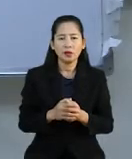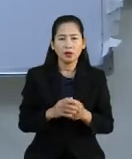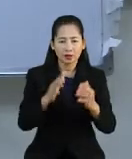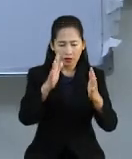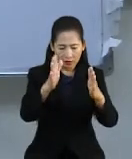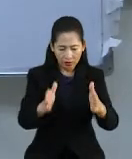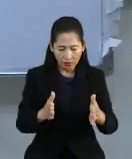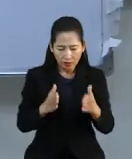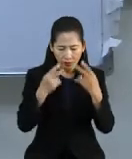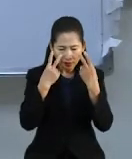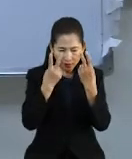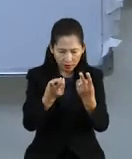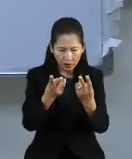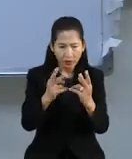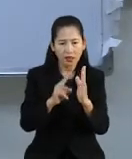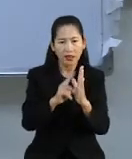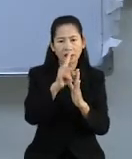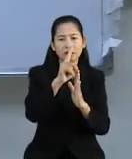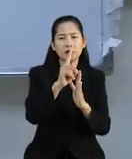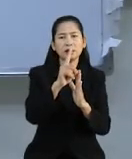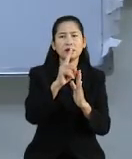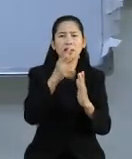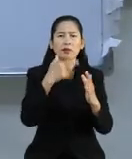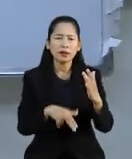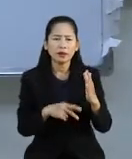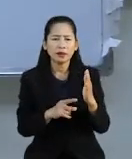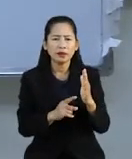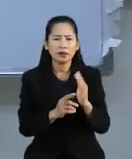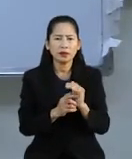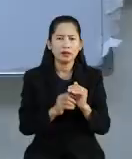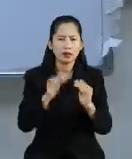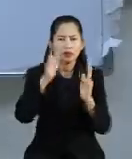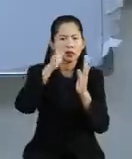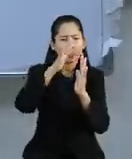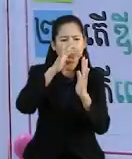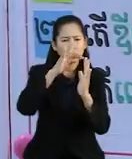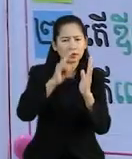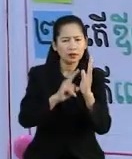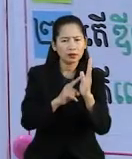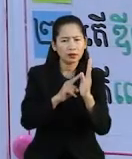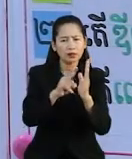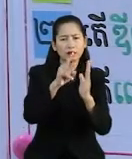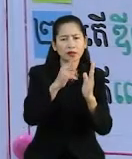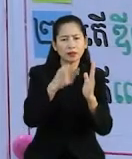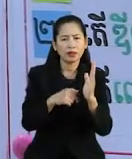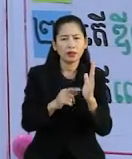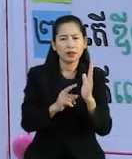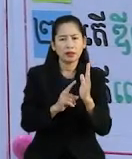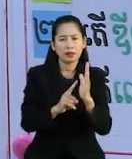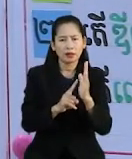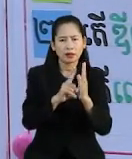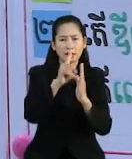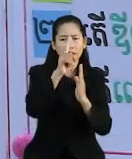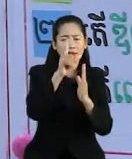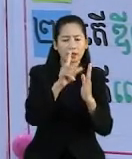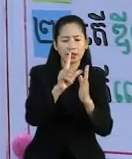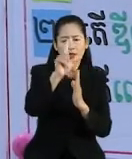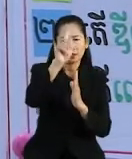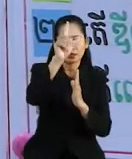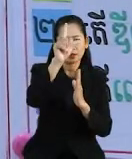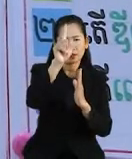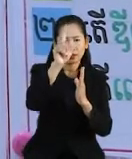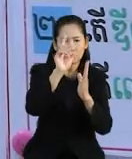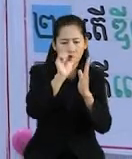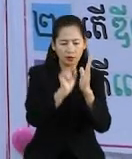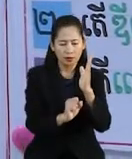ông phlăng bây để con mơ lập lại khăn lưu cư chư tư ấy con. Chà. Ở con cứ từ khẳng chướng, hôm nay